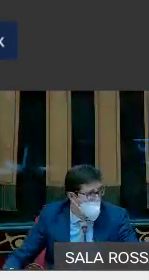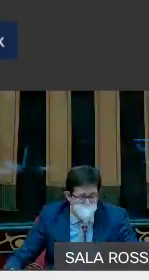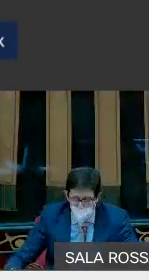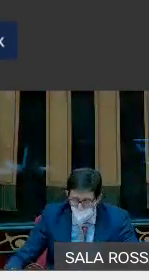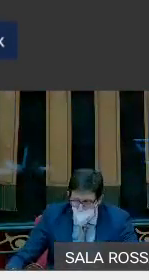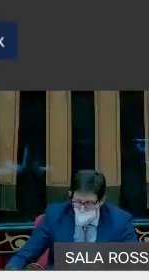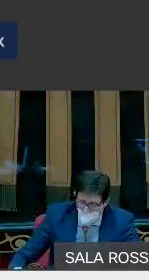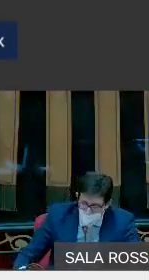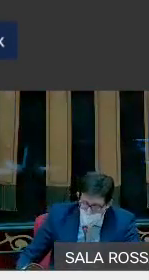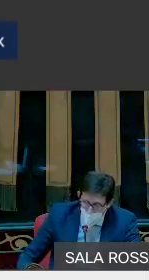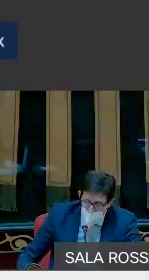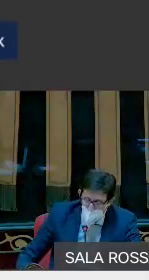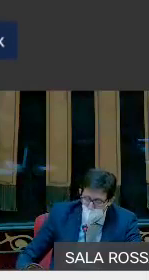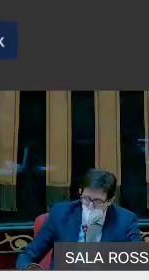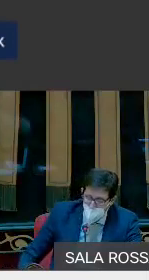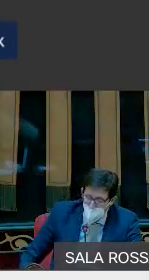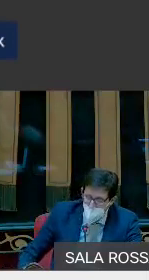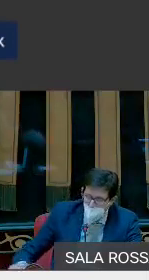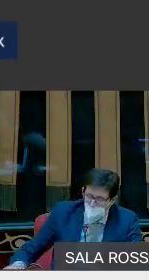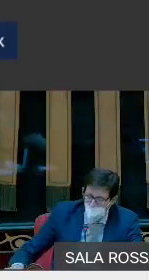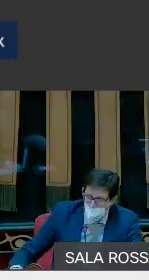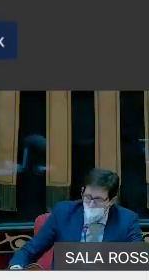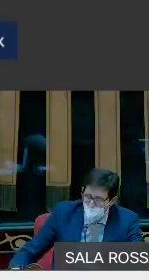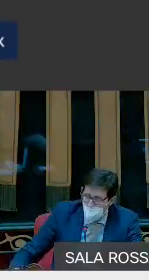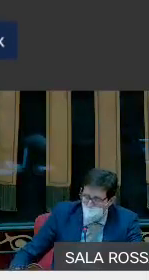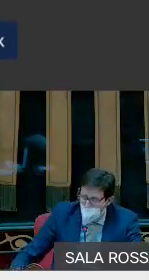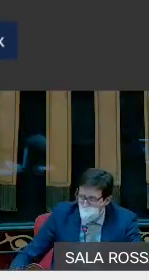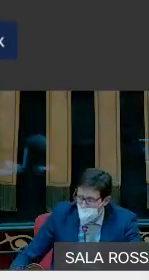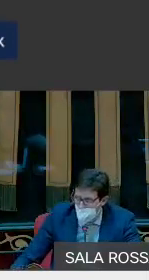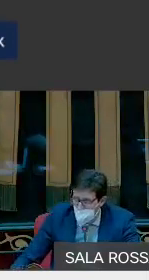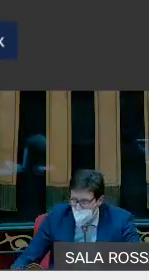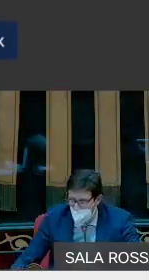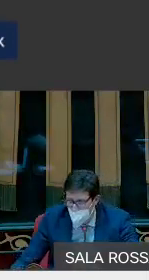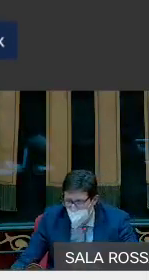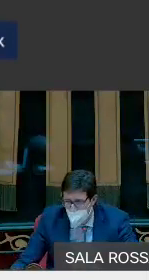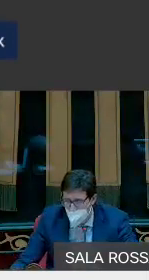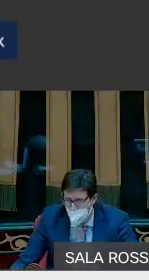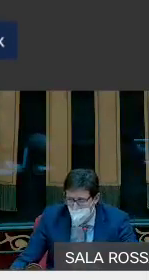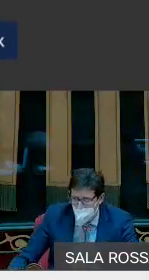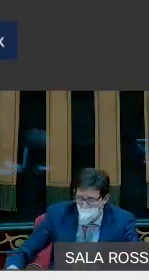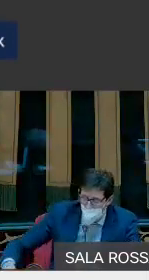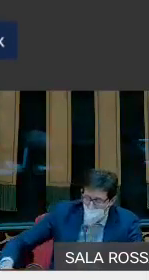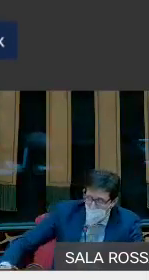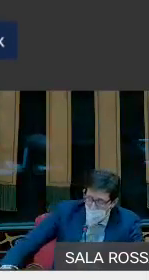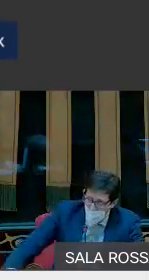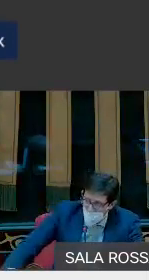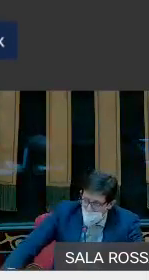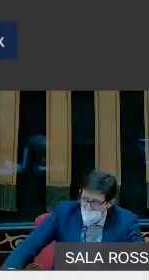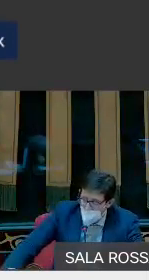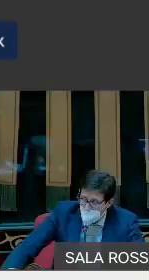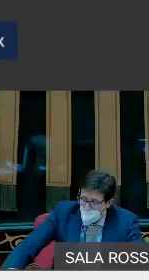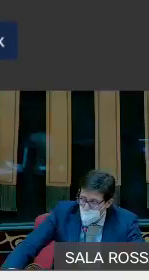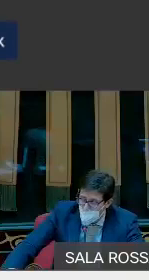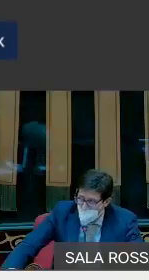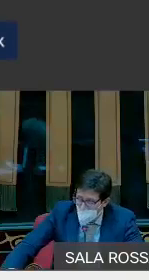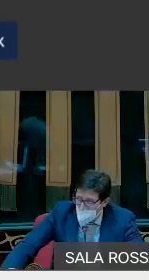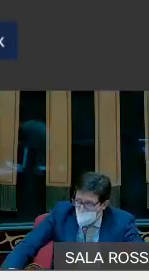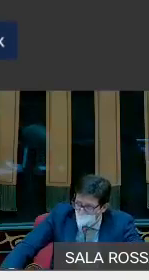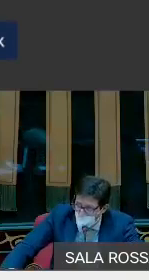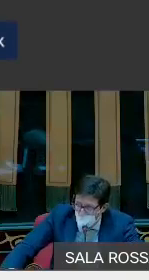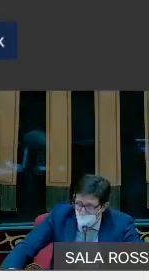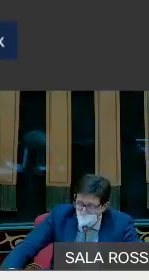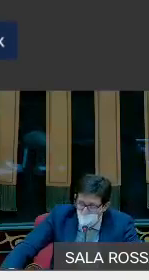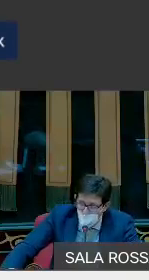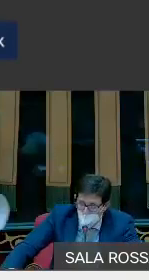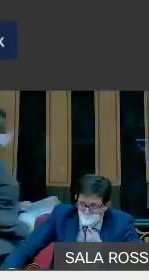la sessione picciocchi sicurezza e degrado nella delegazione di pontedecimo zona rimessa dove i cittadini segnalano alcune